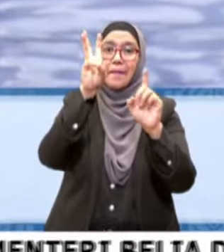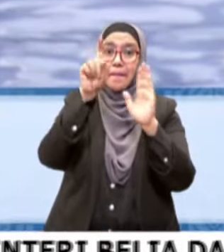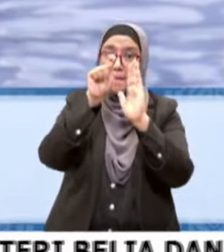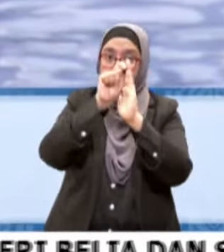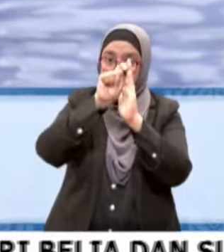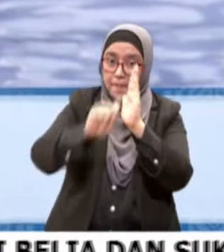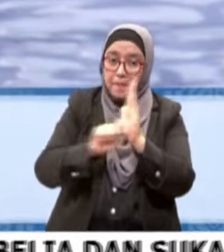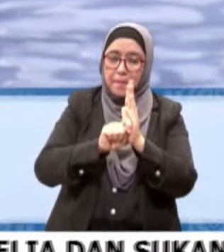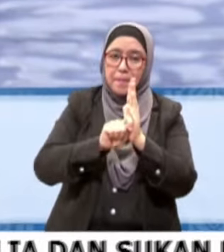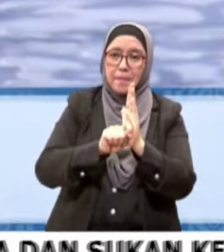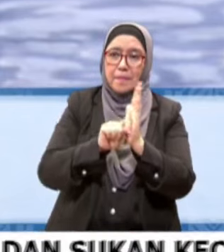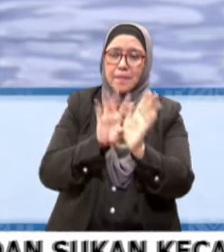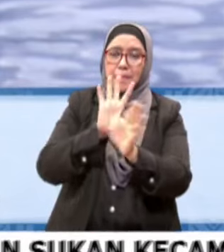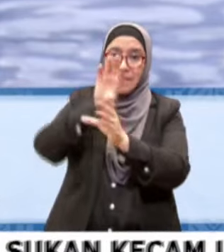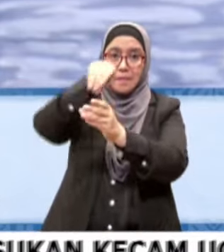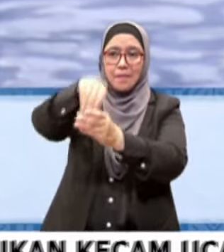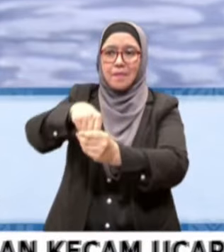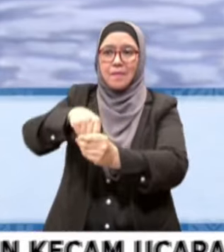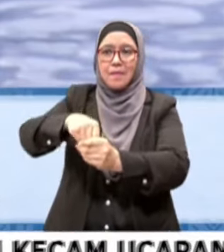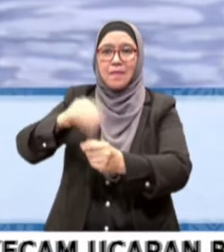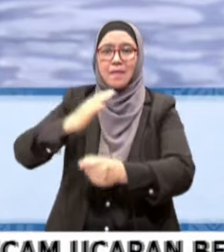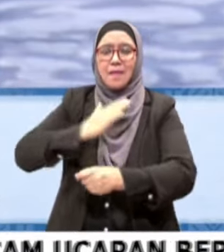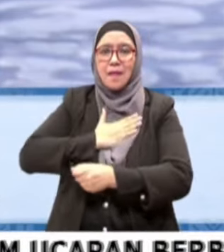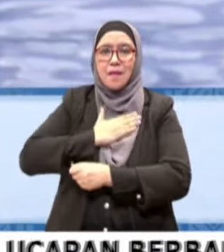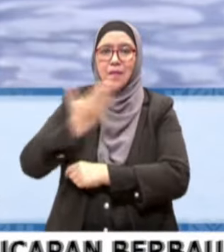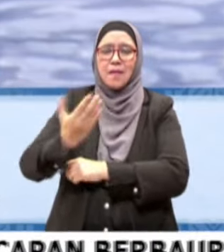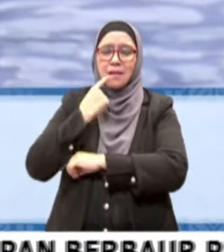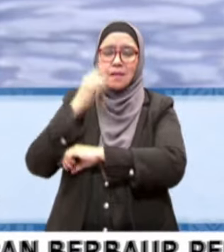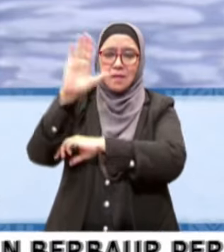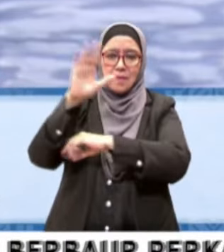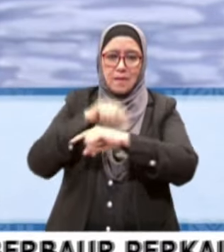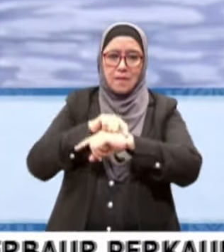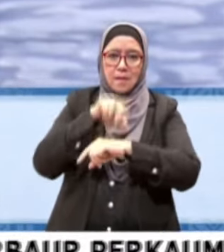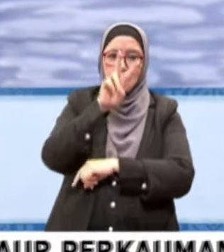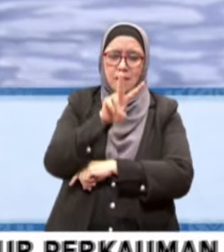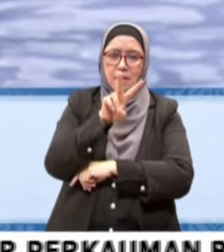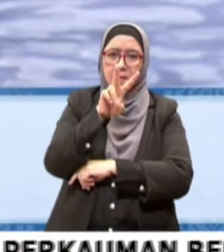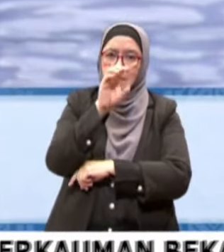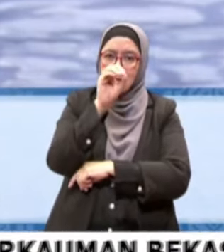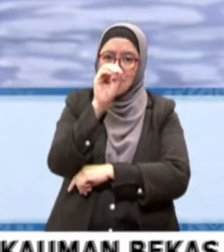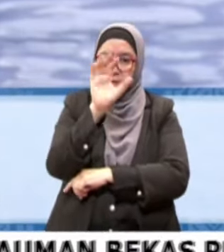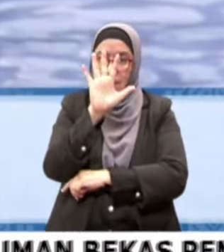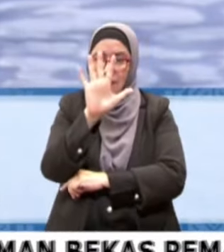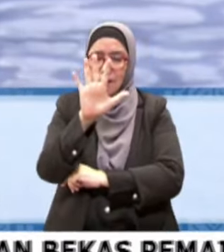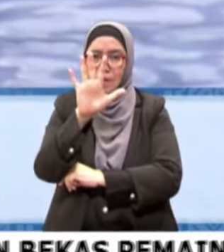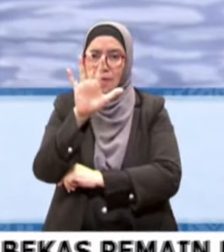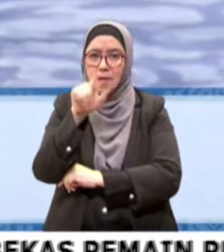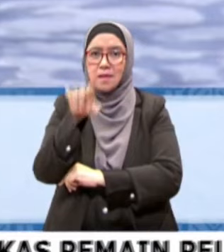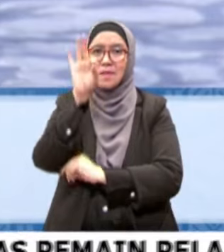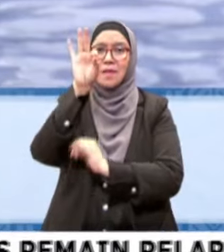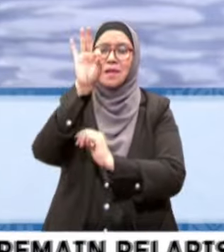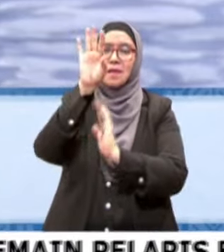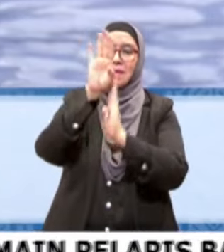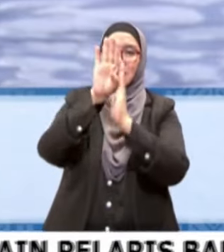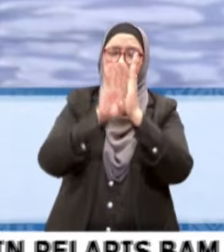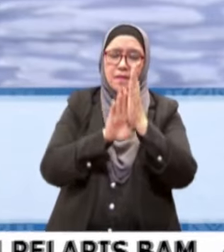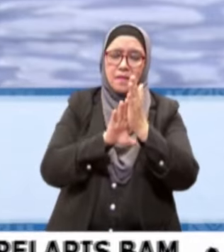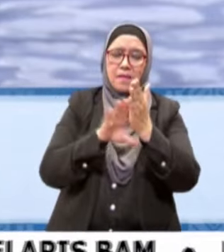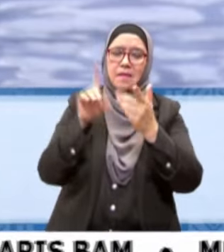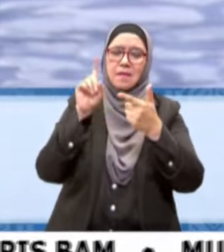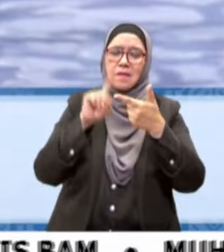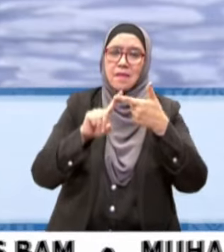termasuk komitmen jaminan 205 kepulauan sembilan billion one MDB 18